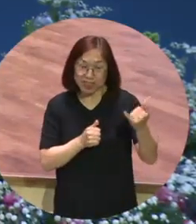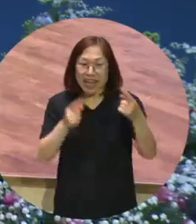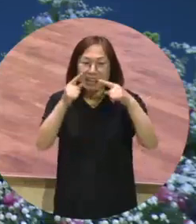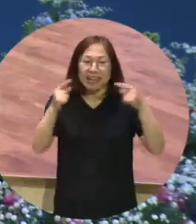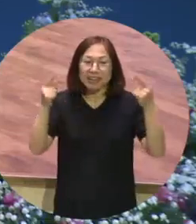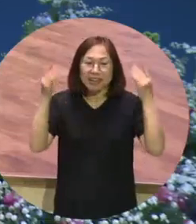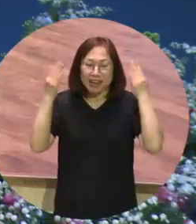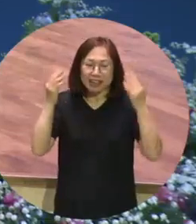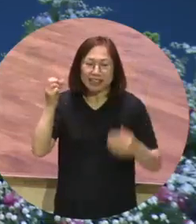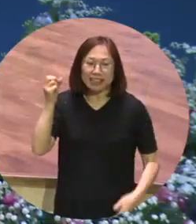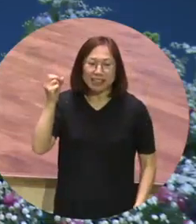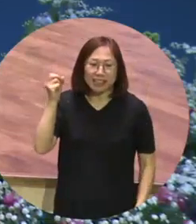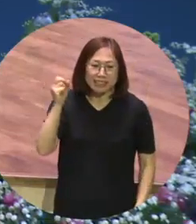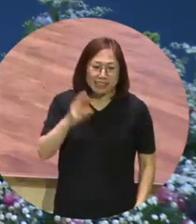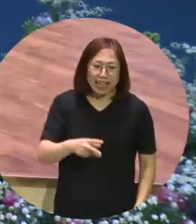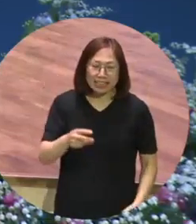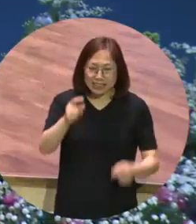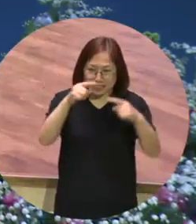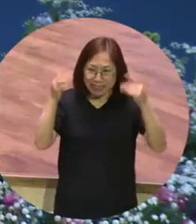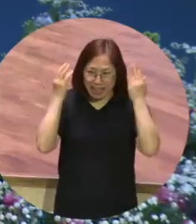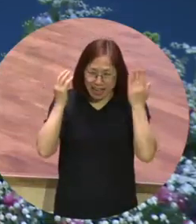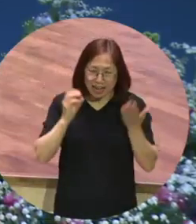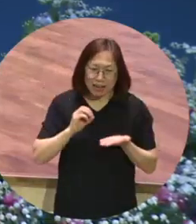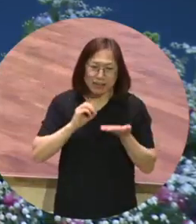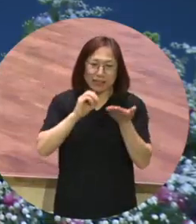집사람 재수생이어서 몰랐어.